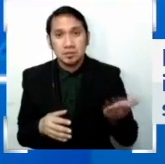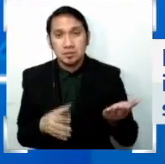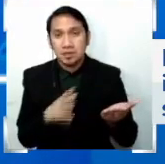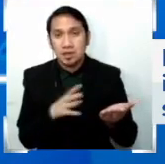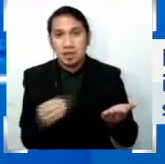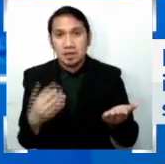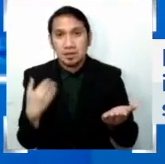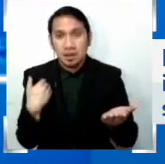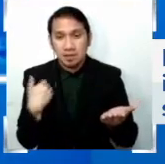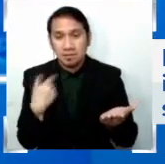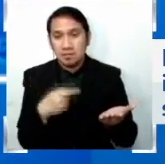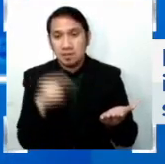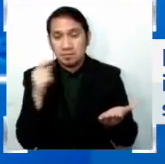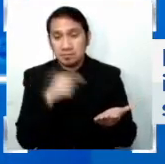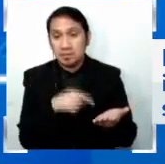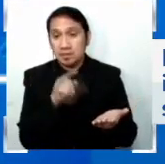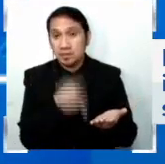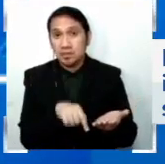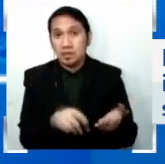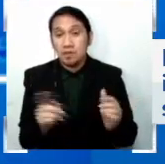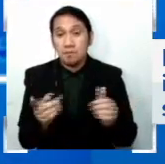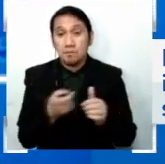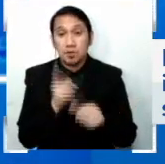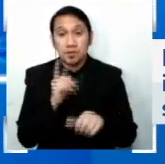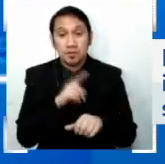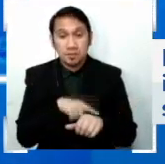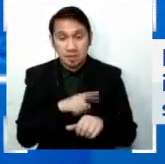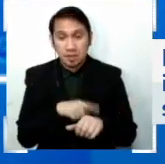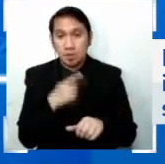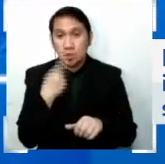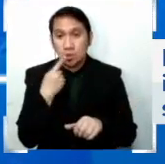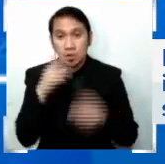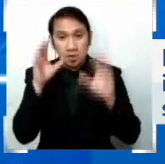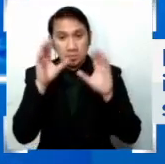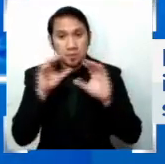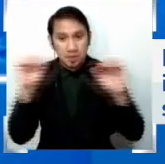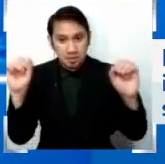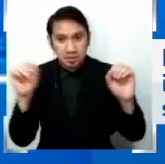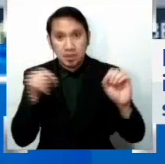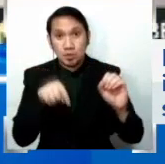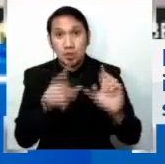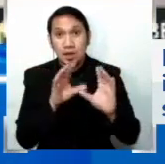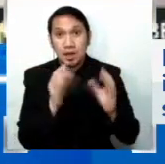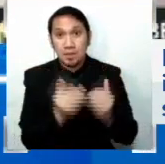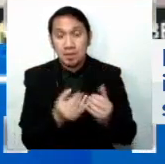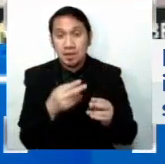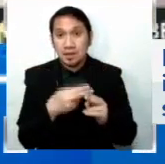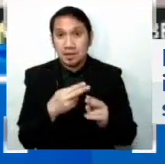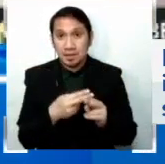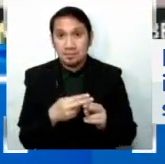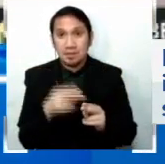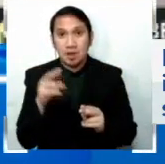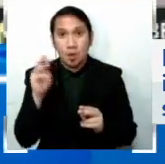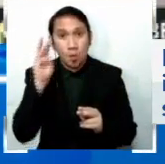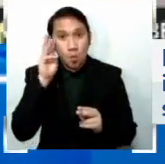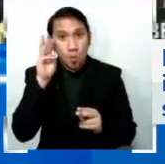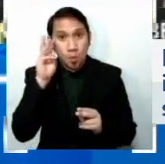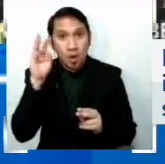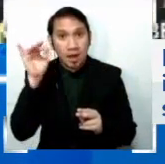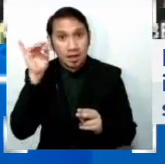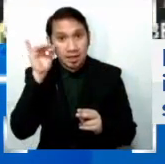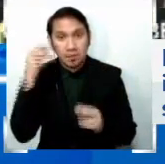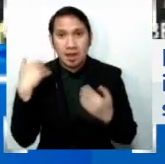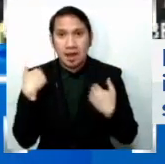perpetrated. Dumalo naman sa kauna-unahang pagkakataon ang chairman at president ng Parmalee na si Wang Tsuyan sa pamamagitan ng video